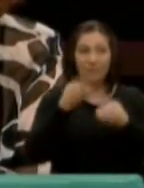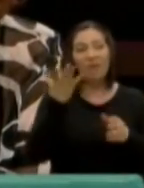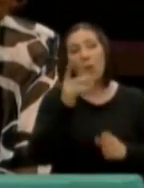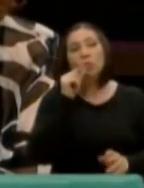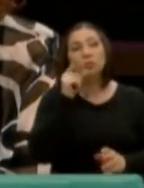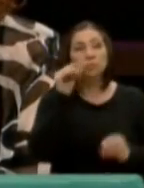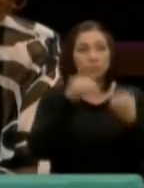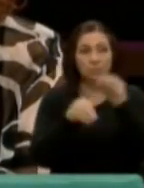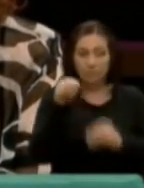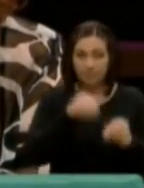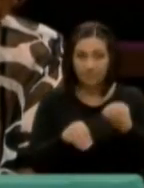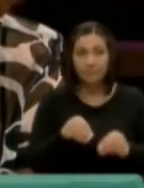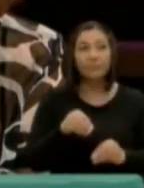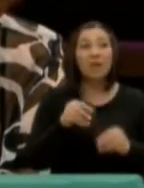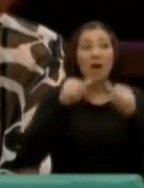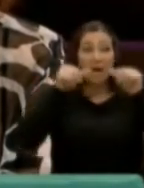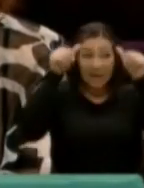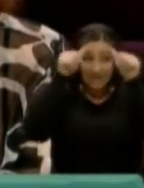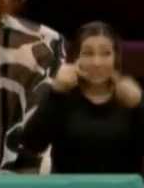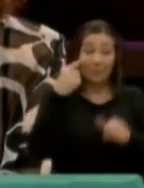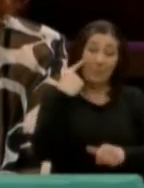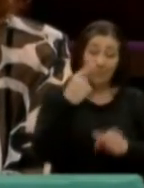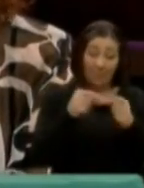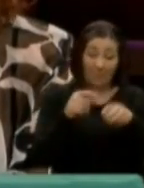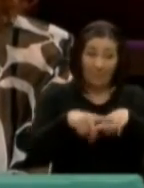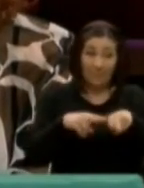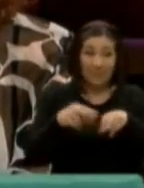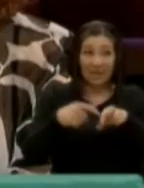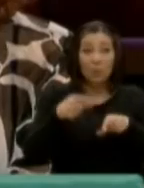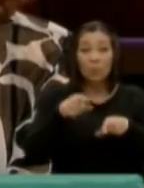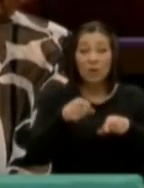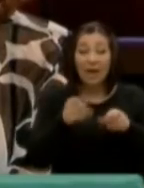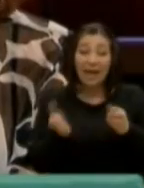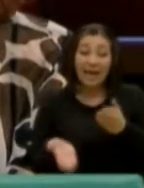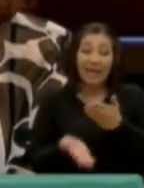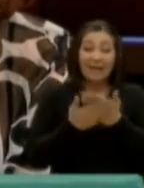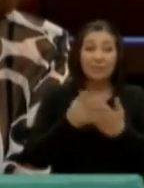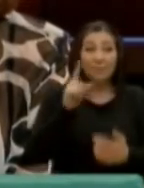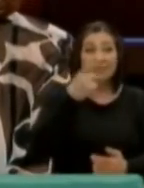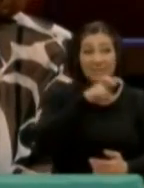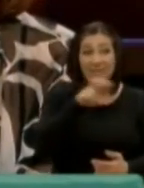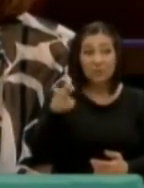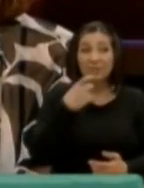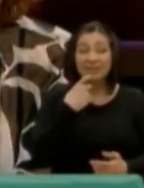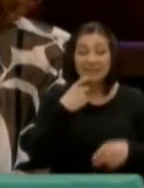üzüm kullanılıyor. Hacı Bekir'in bu tarife katkısı 1800'lü